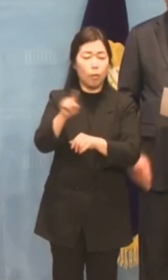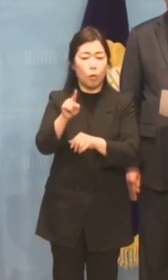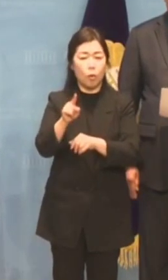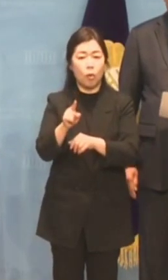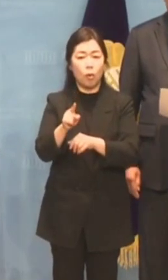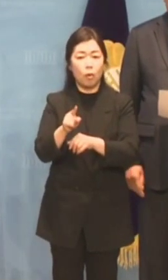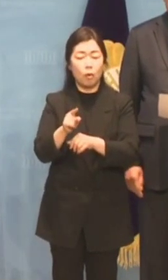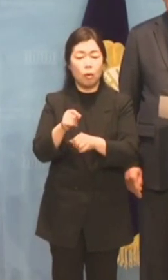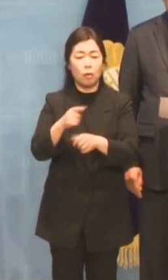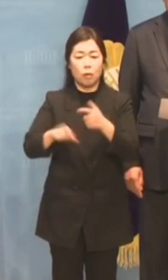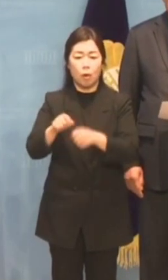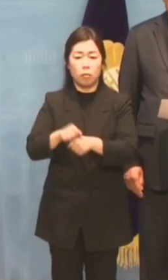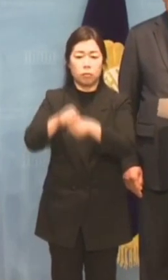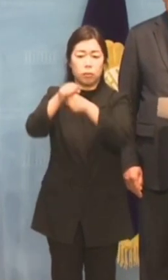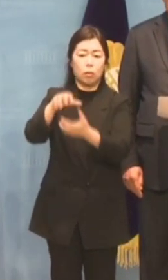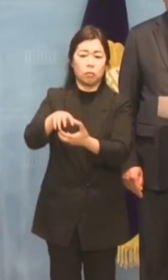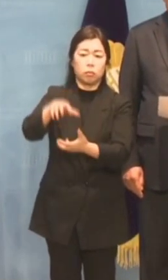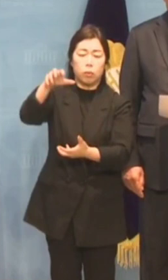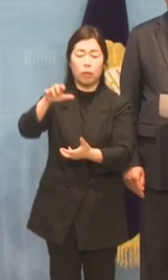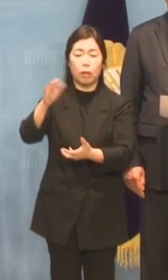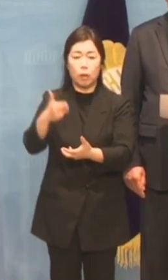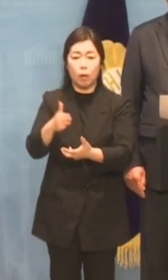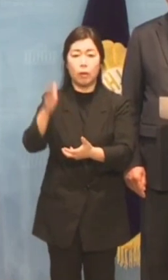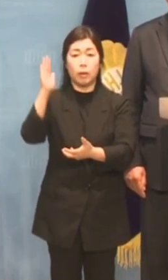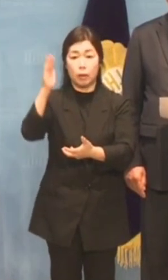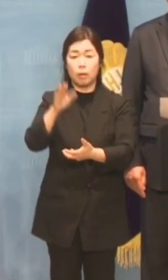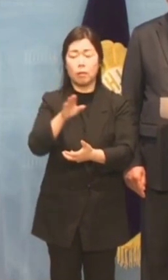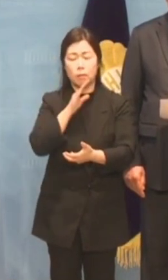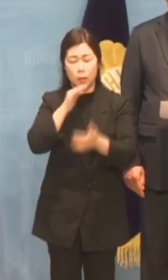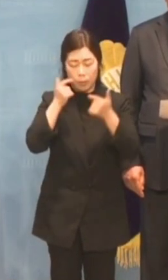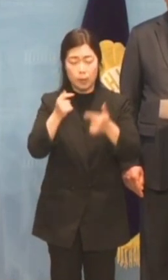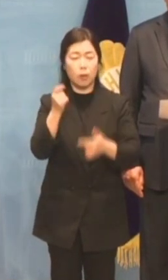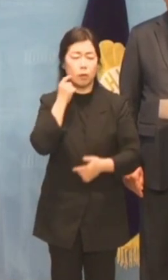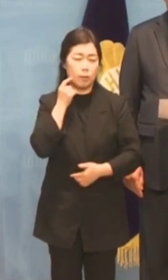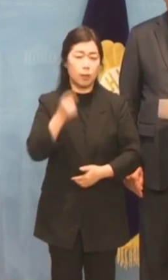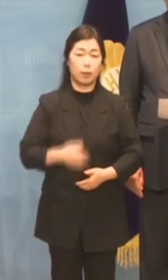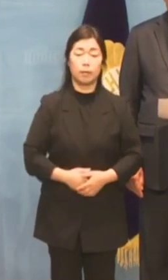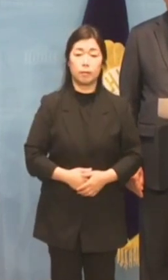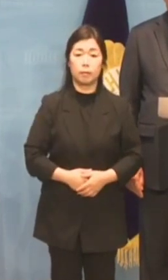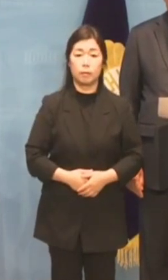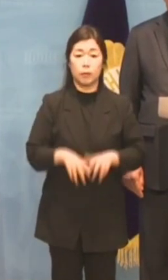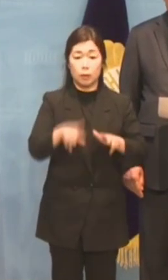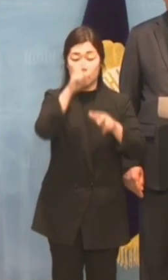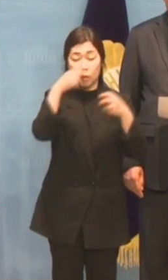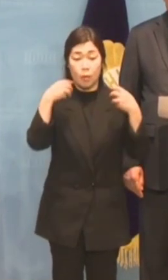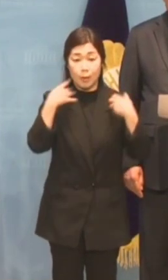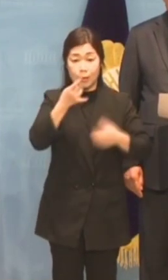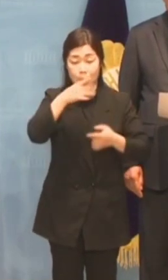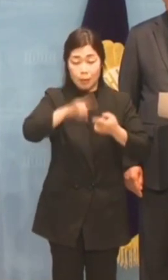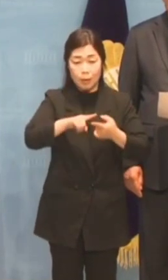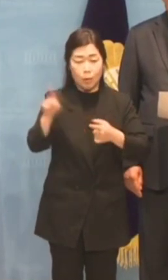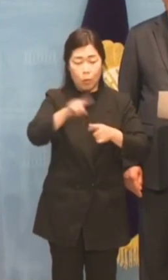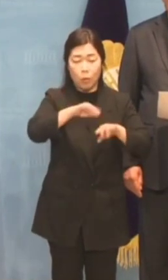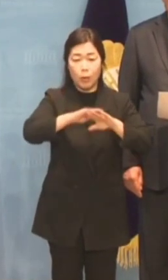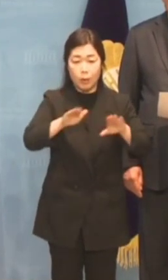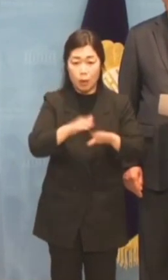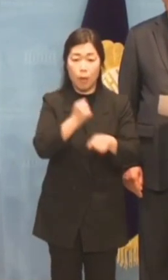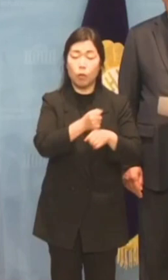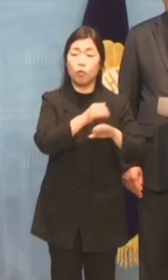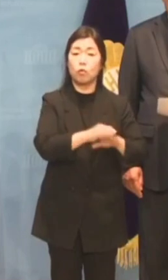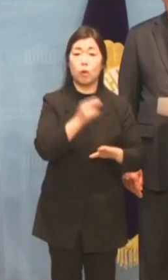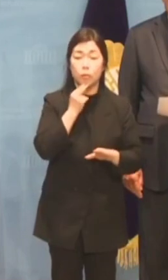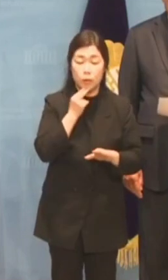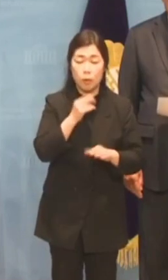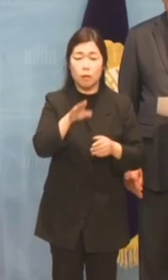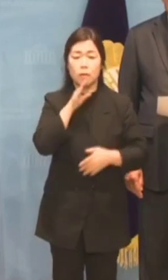심화될 것이라는 정부 여당의 주장은 명백한 거짓 주장이며 정부가 쌀에 대해 아무 대책도 마련하지 않는